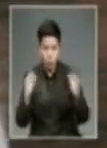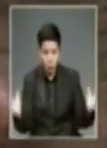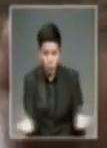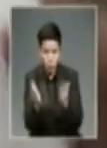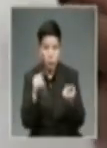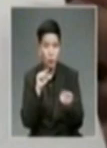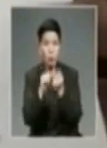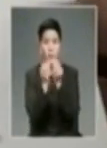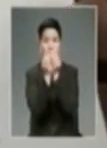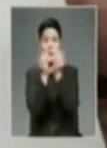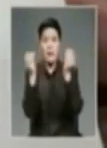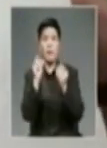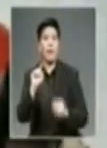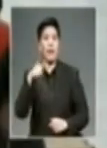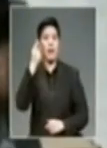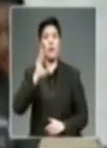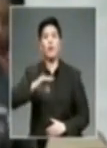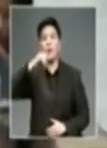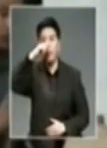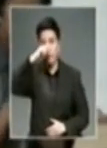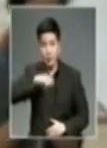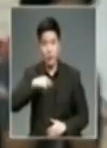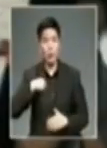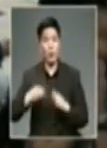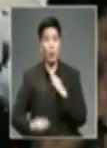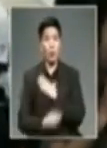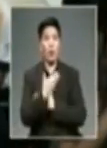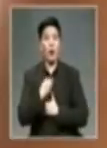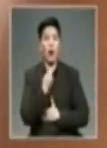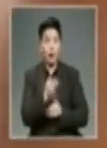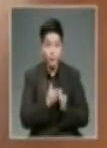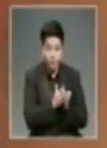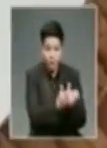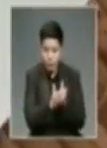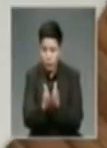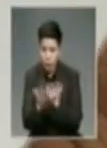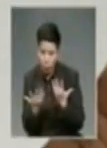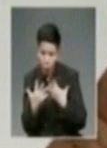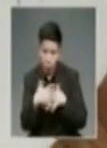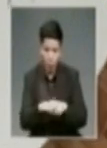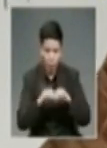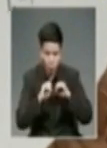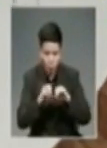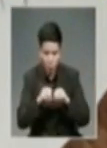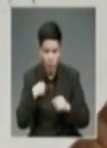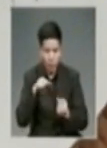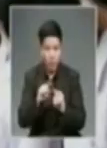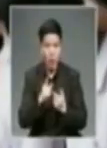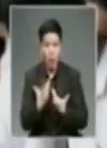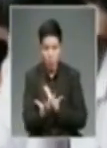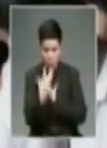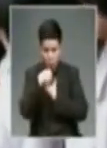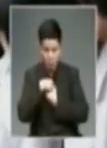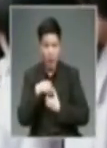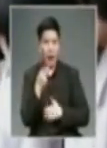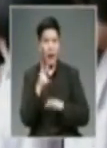บฉบับแรกของประเทศไทยที่เปิดโอกาสให้ทุกภาคส่วนได้มีส่วนร่วมในการปลูกฝังคุณธรรมสร้างค่านิยม